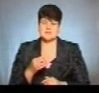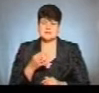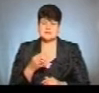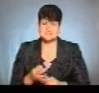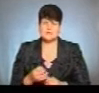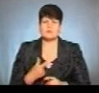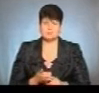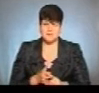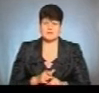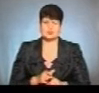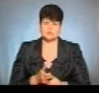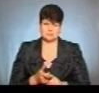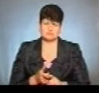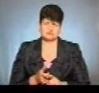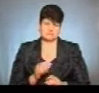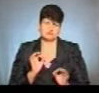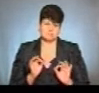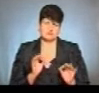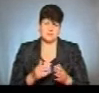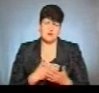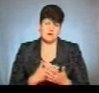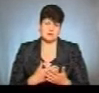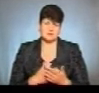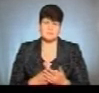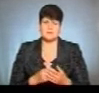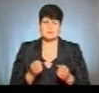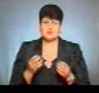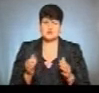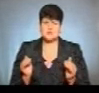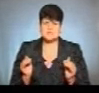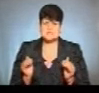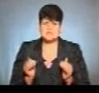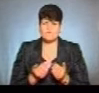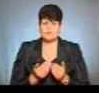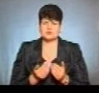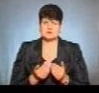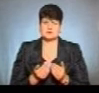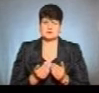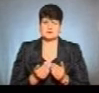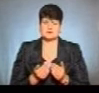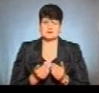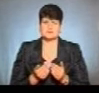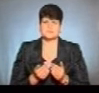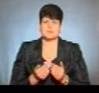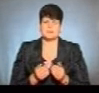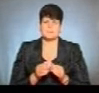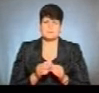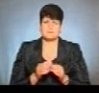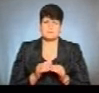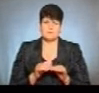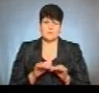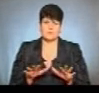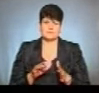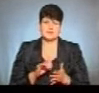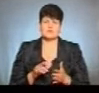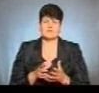достатньо політично активні, тільки занадто завужене електоральне поле. Тому що якщо брати